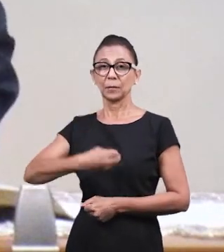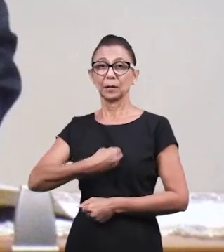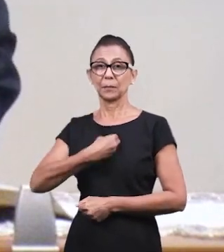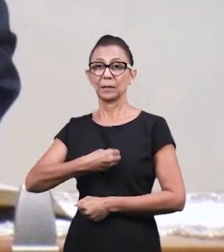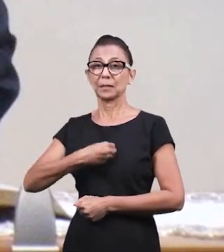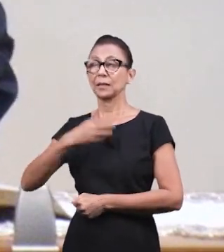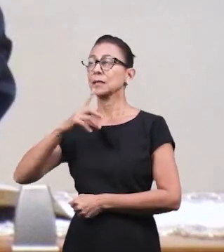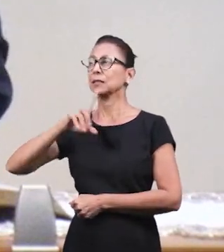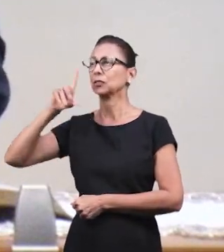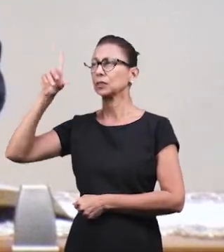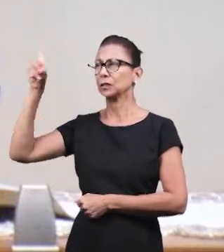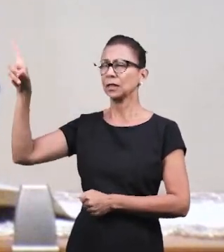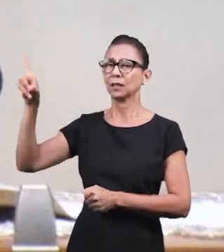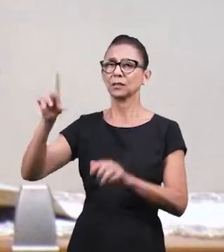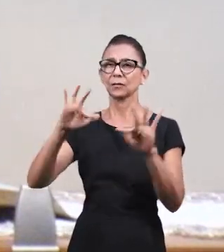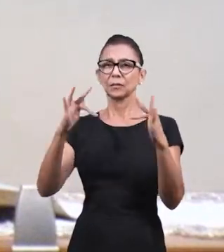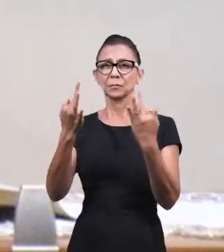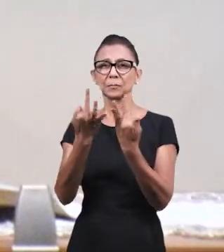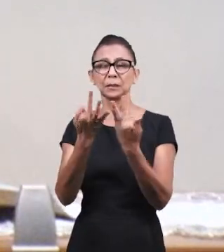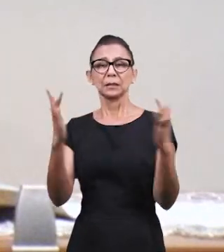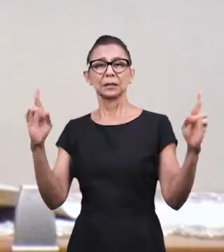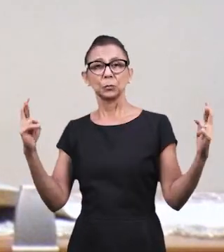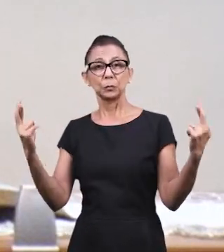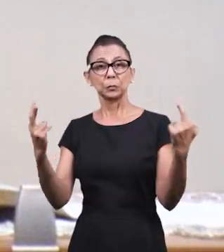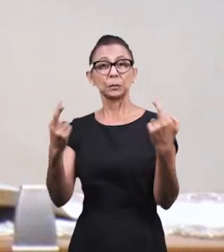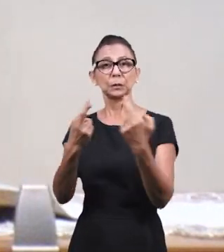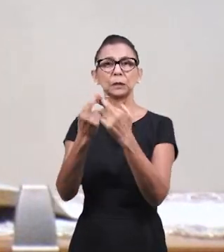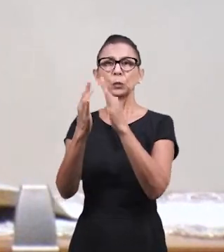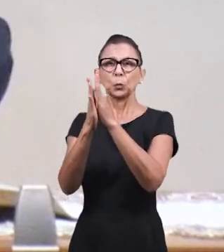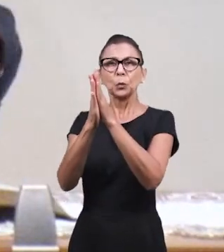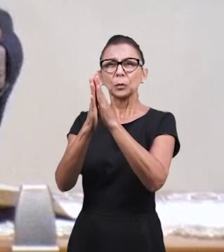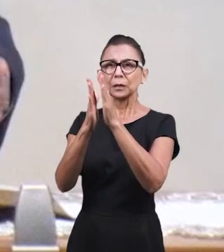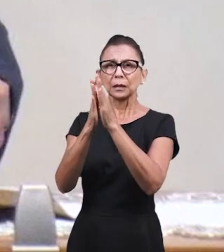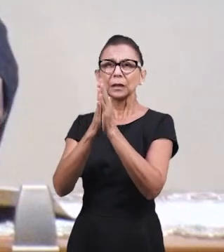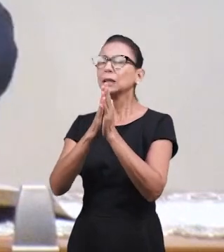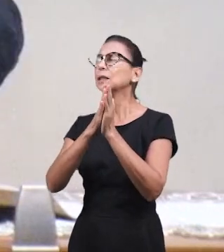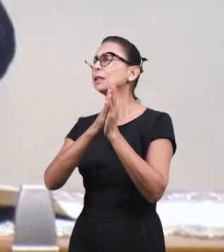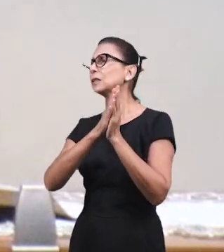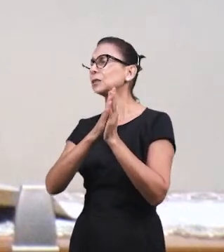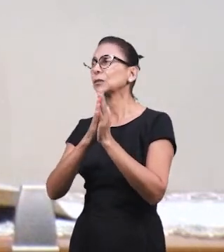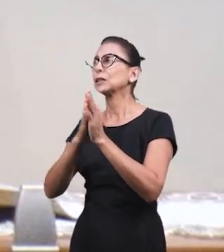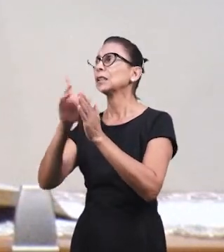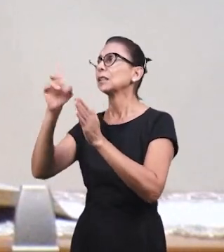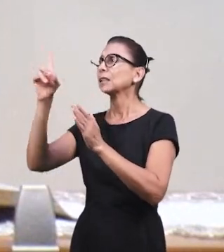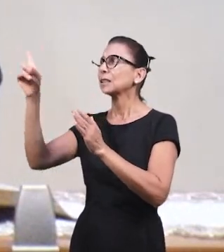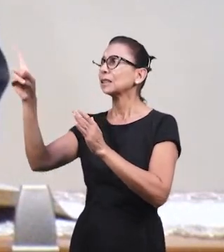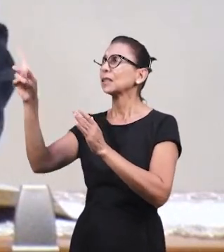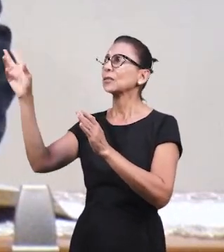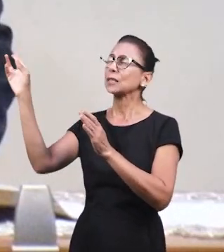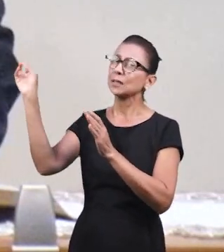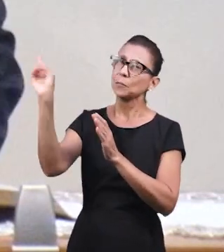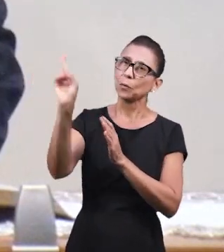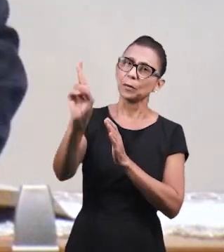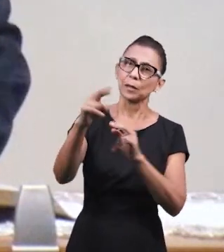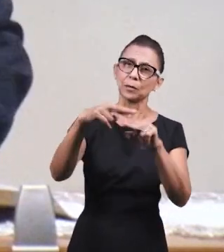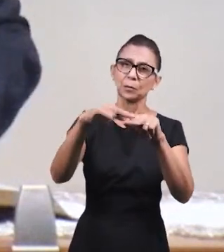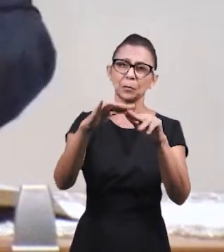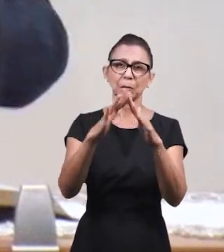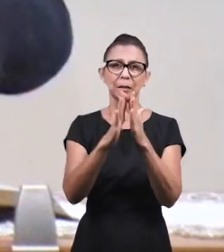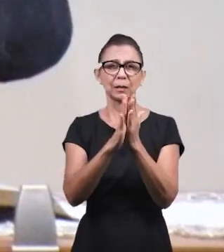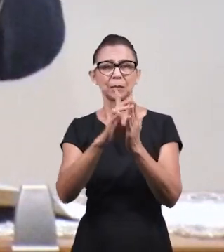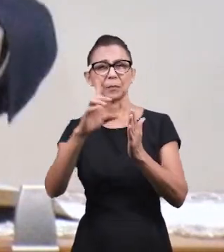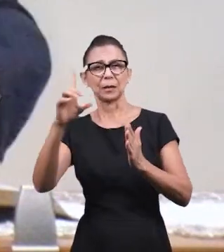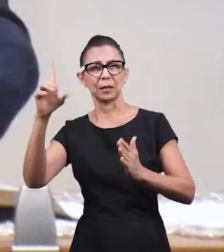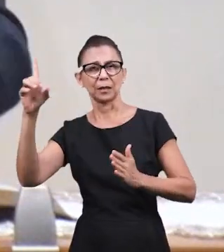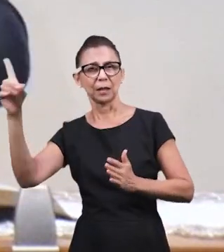лицом божиим вся наша семья набравшись вместе молитве мы получили ответы от господа через его слово